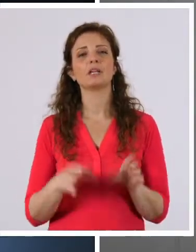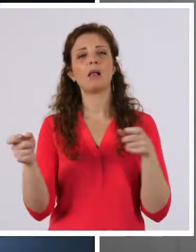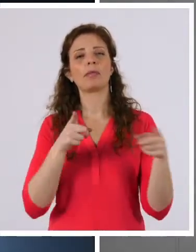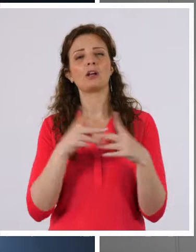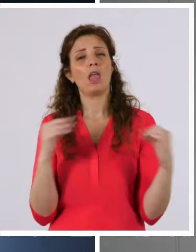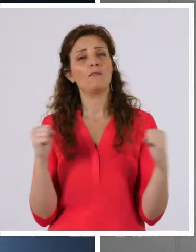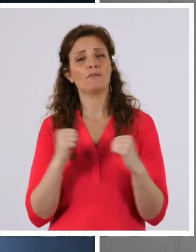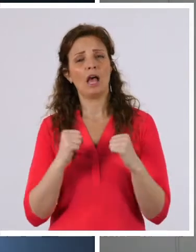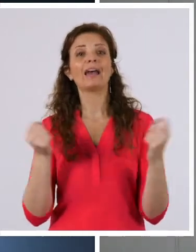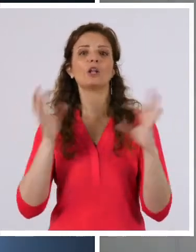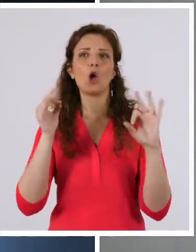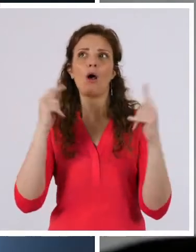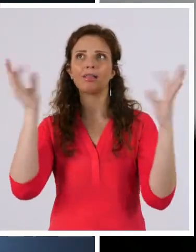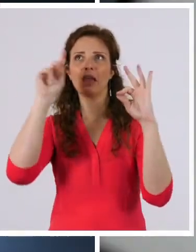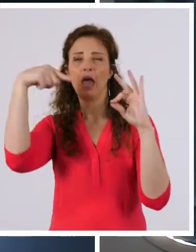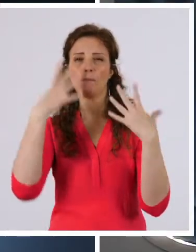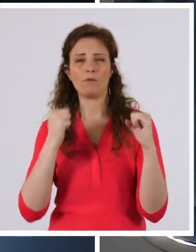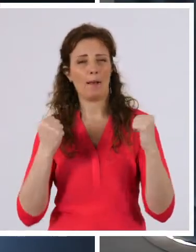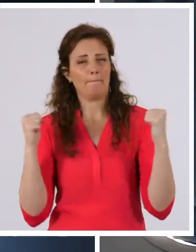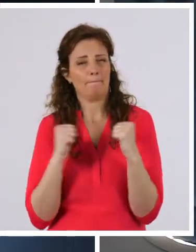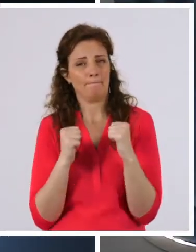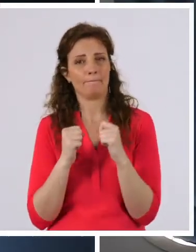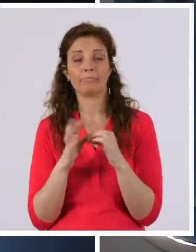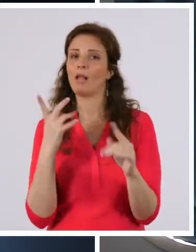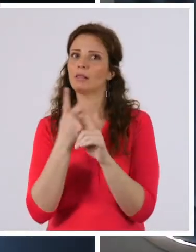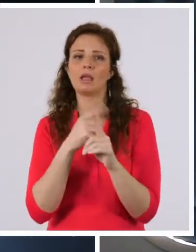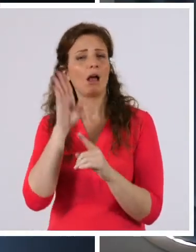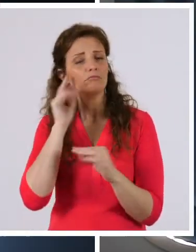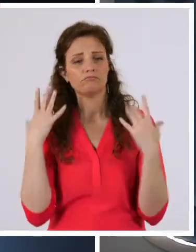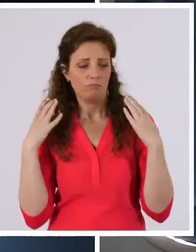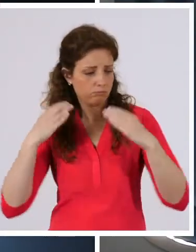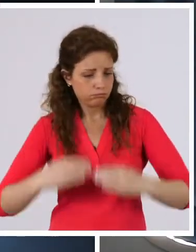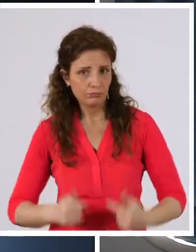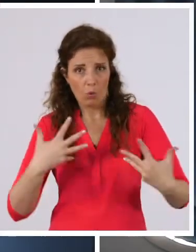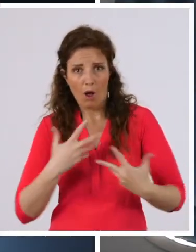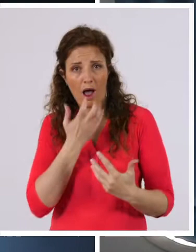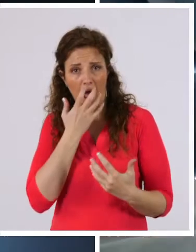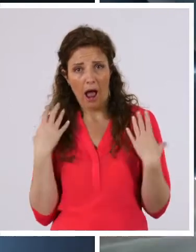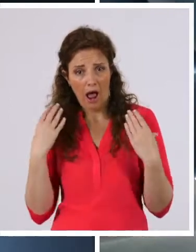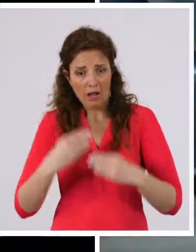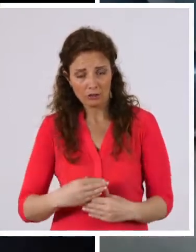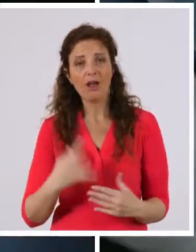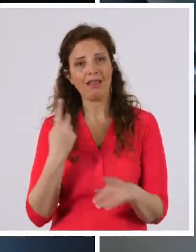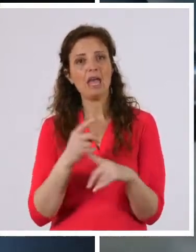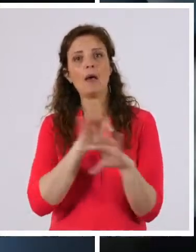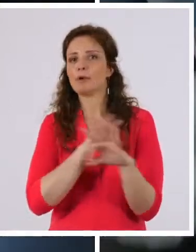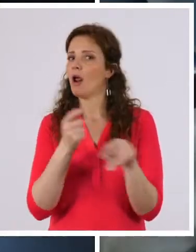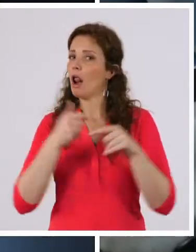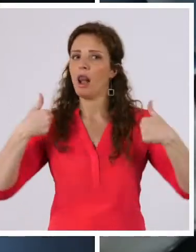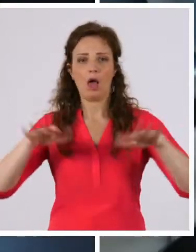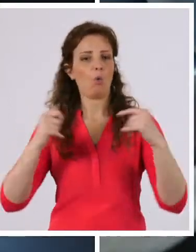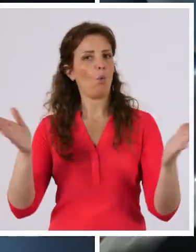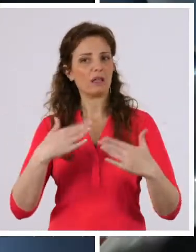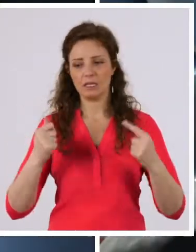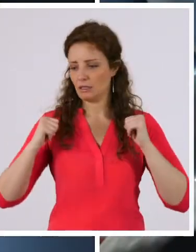Nella stagione invernale o in condizioni climatiche rigide, abbiate cura di indossare abiti pesanti. Preparatevi a lasciare a